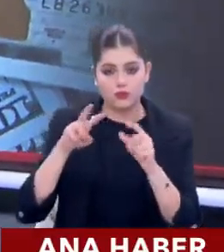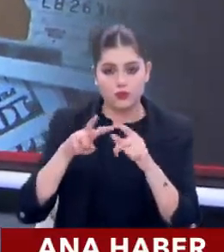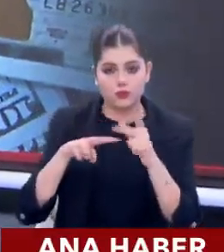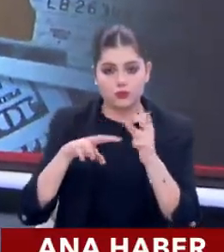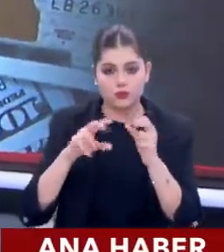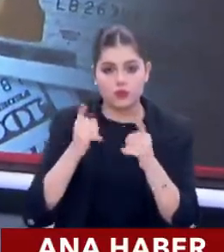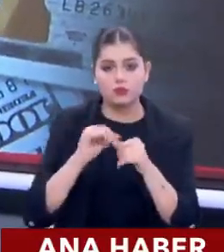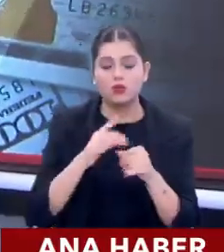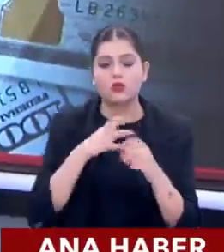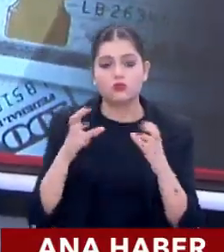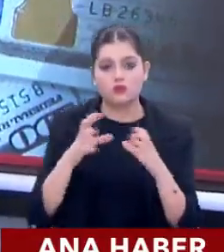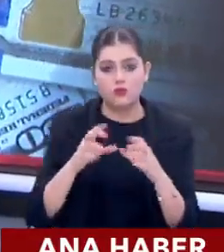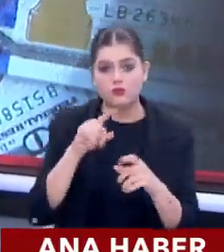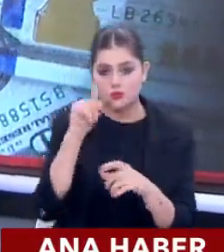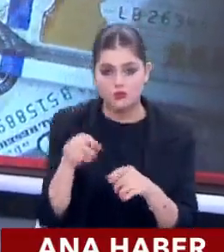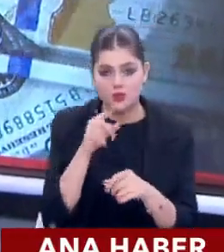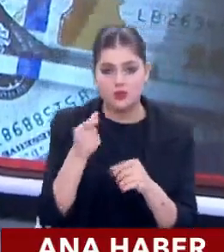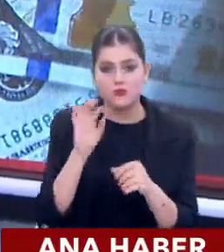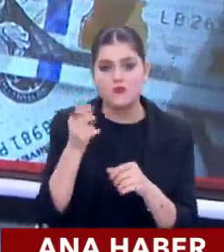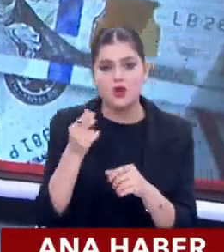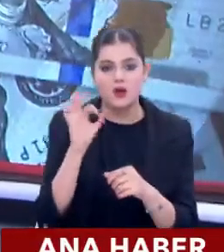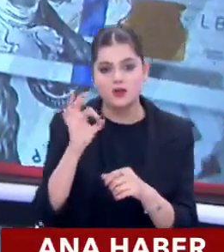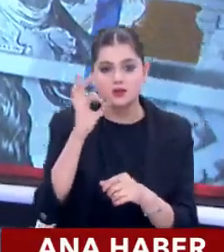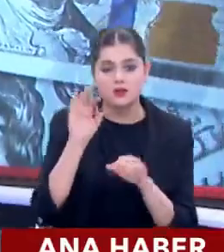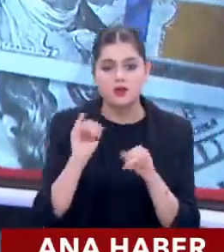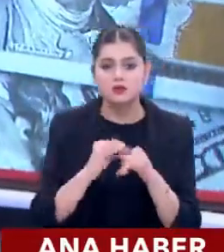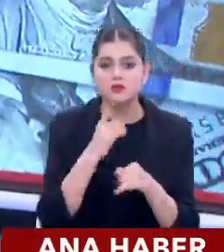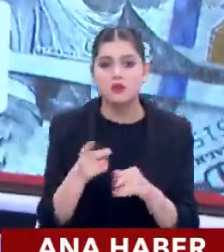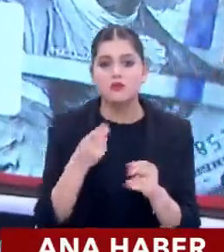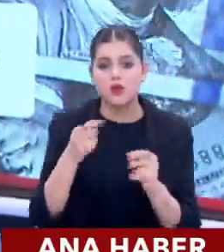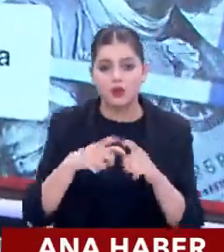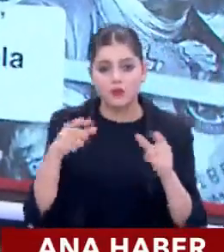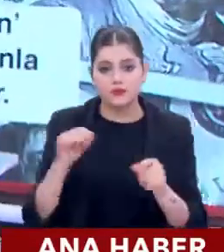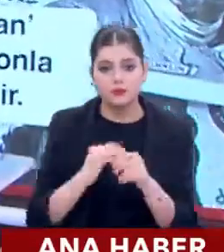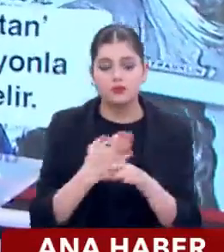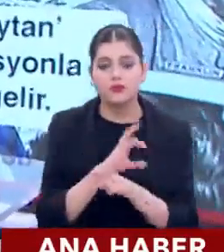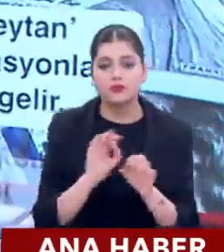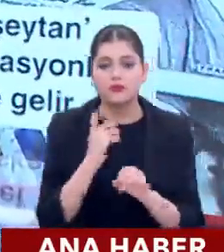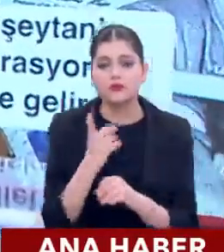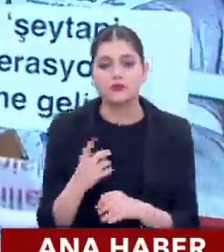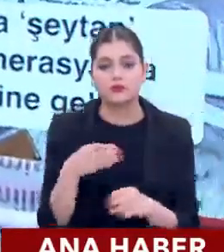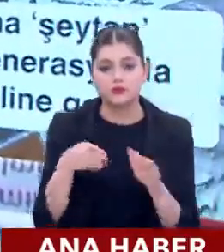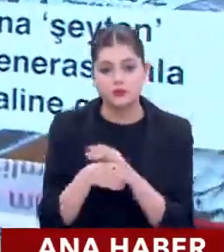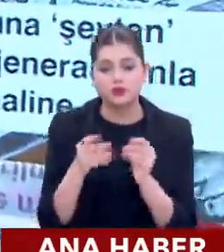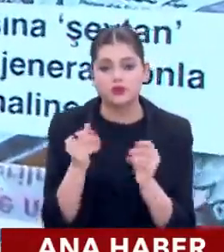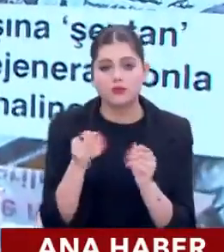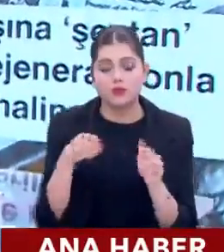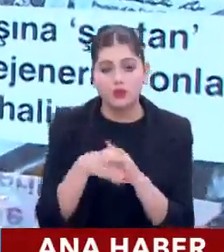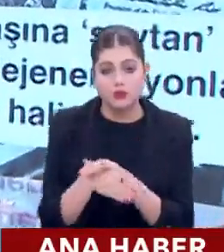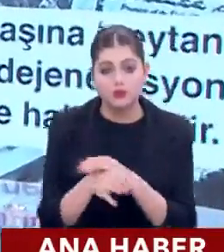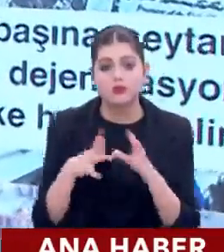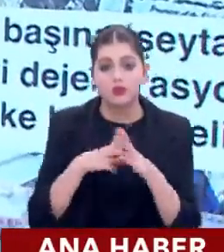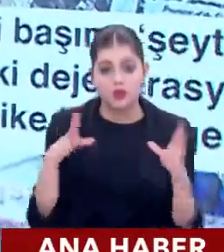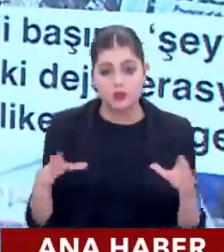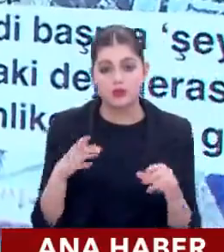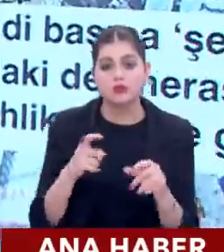Top yuvarlaktır sözünden mülhem para yuvarlaktır meselesi Şimdi para havuzlarının hepsi doğası gereği girişi geniş çıkışı dar oluyor Ve çok az insana